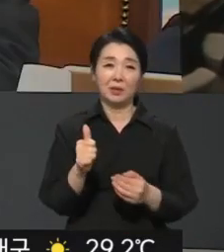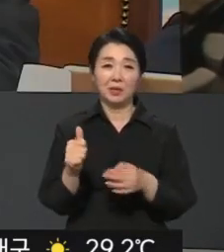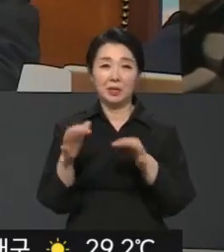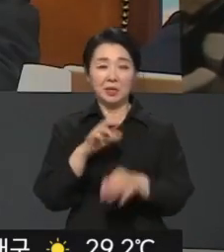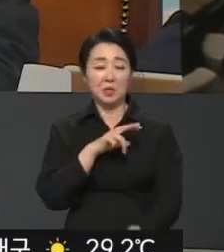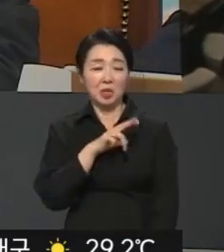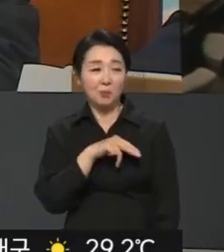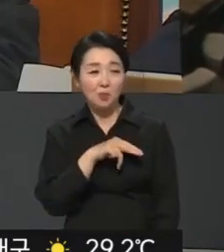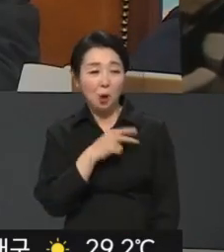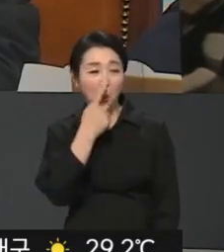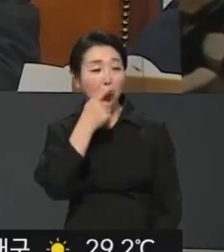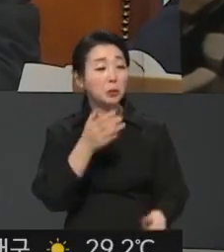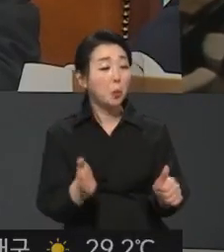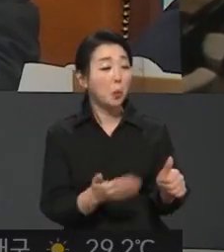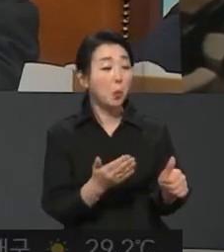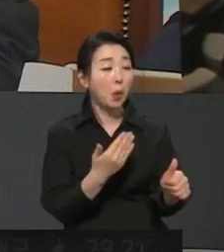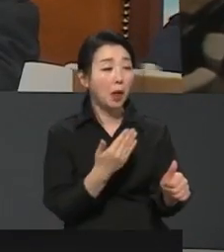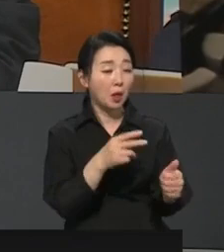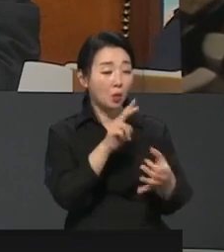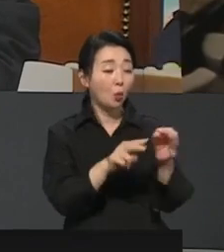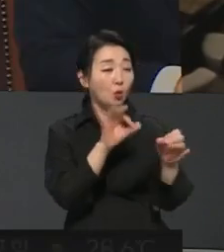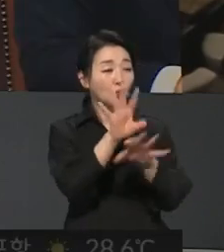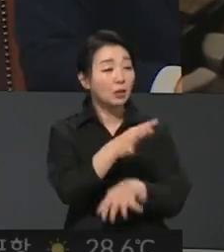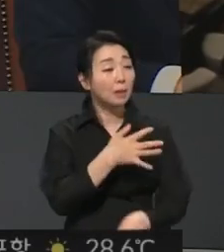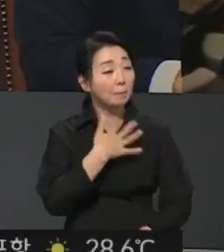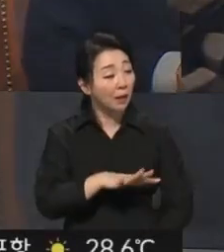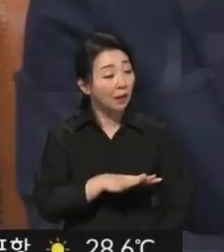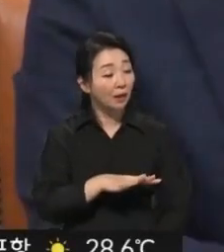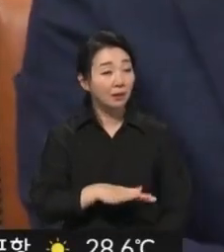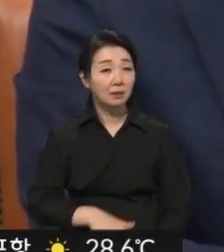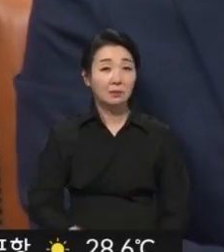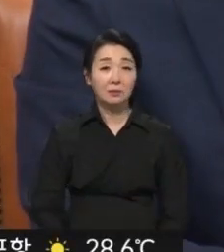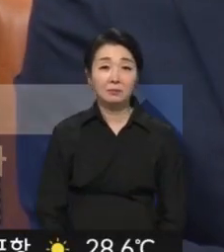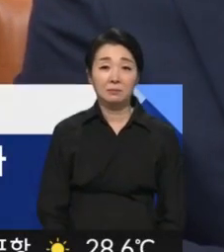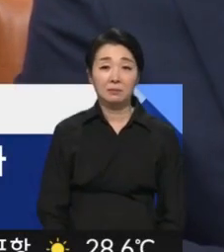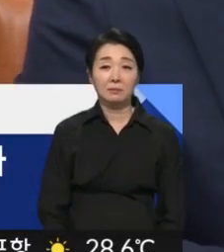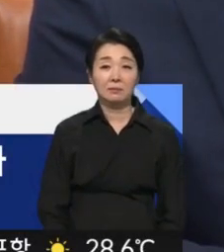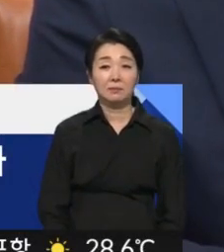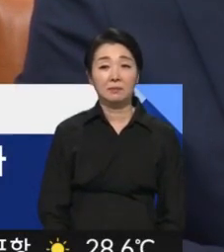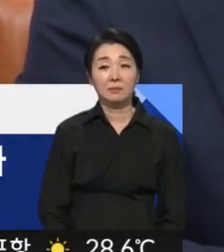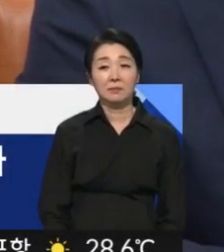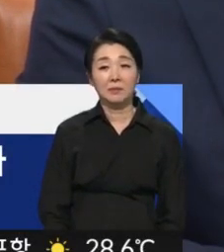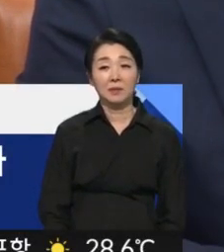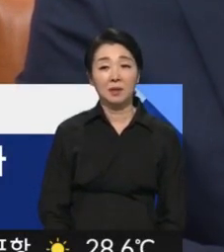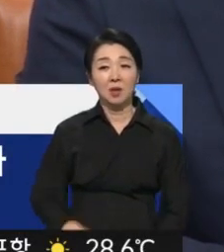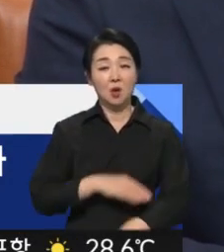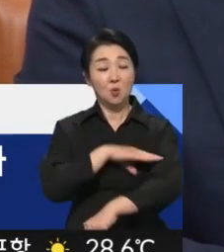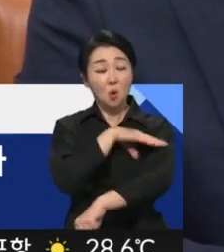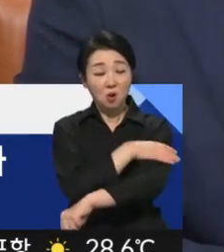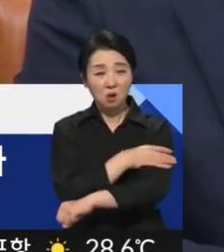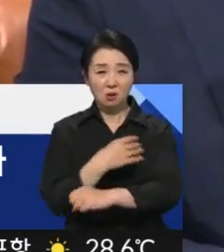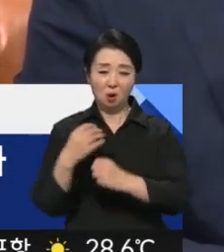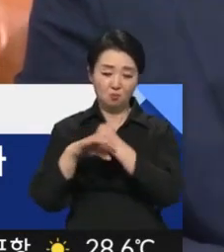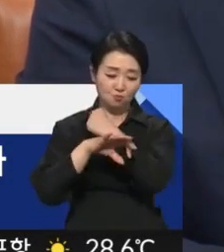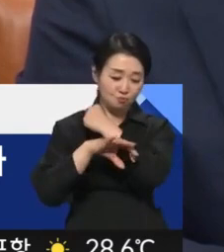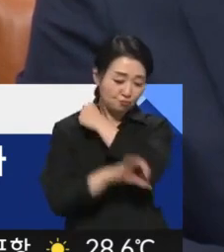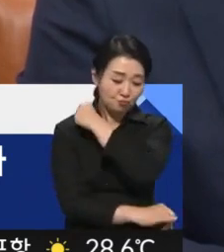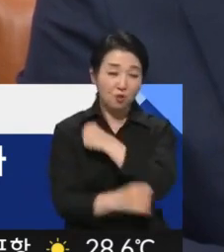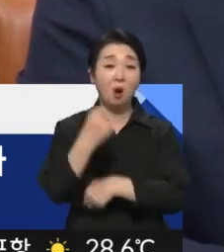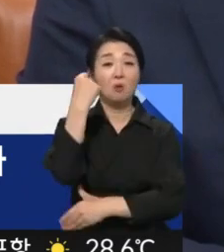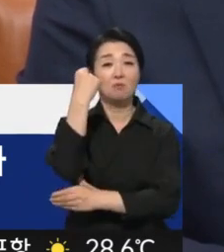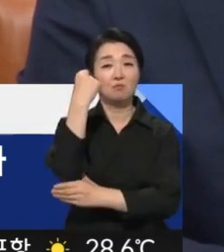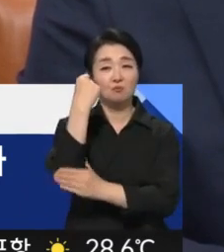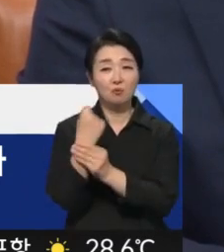코인 투자한 적 없느냐고 따져 물었습니다. 본인이 권력형 부정부패 혐의로 검찰과